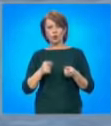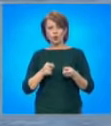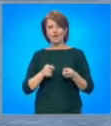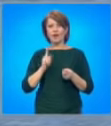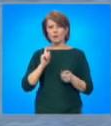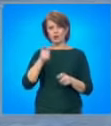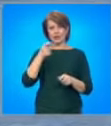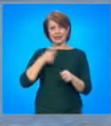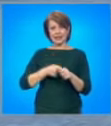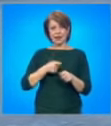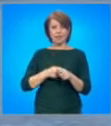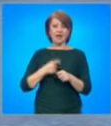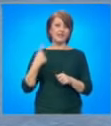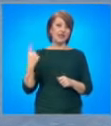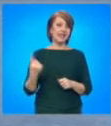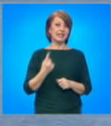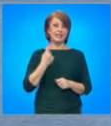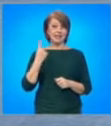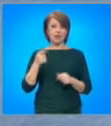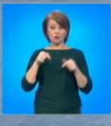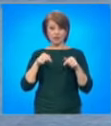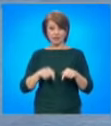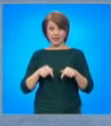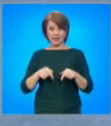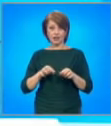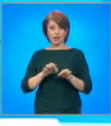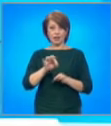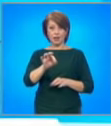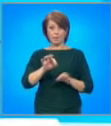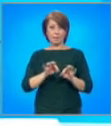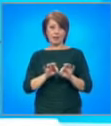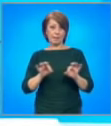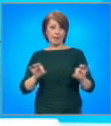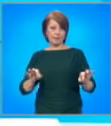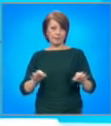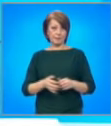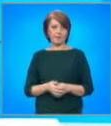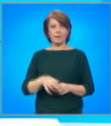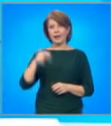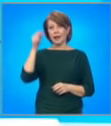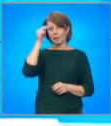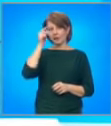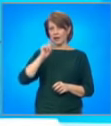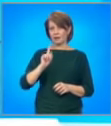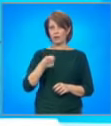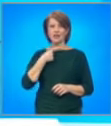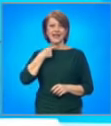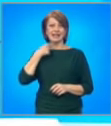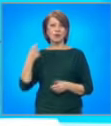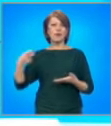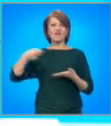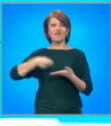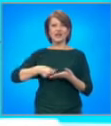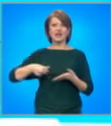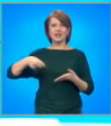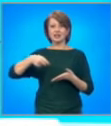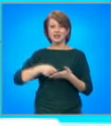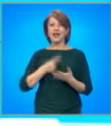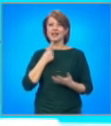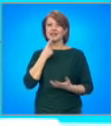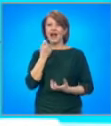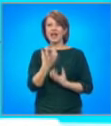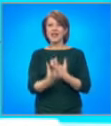да се осъществяват само в рамките на сегашните параметри. България може да изгуби финансирането за инсталации за